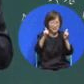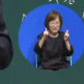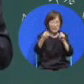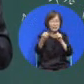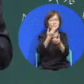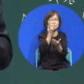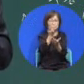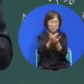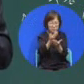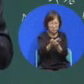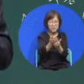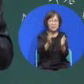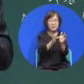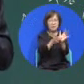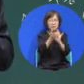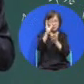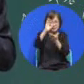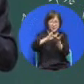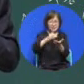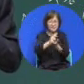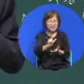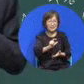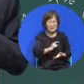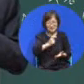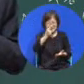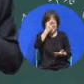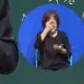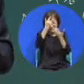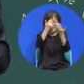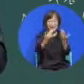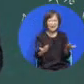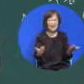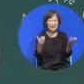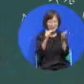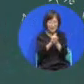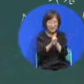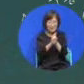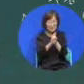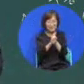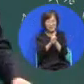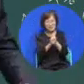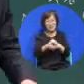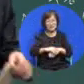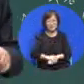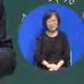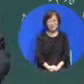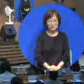age? 예수 그리스도 이름으로 기도하옵나이다. In Jesus Christ's name we pray. Amen.